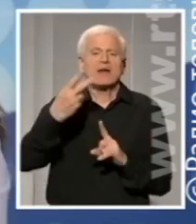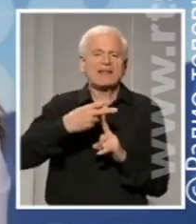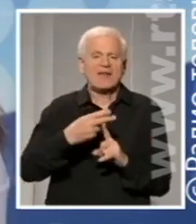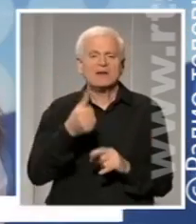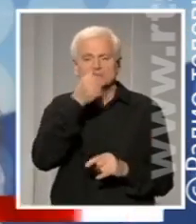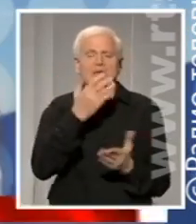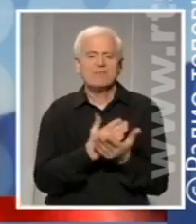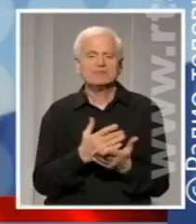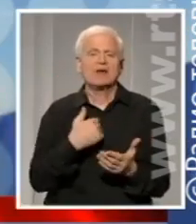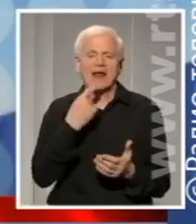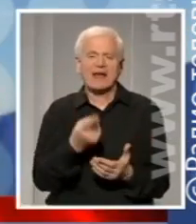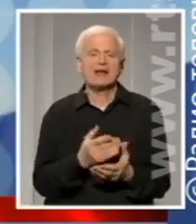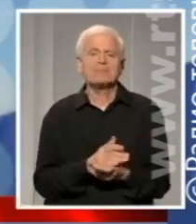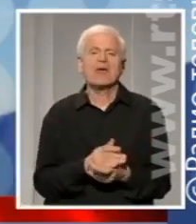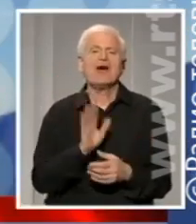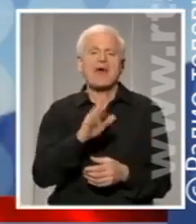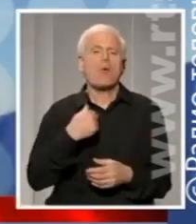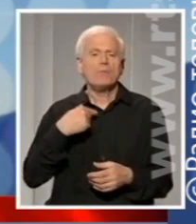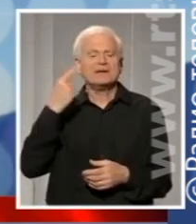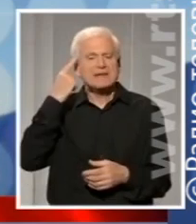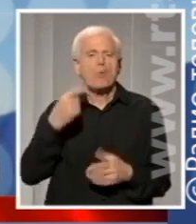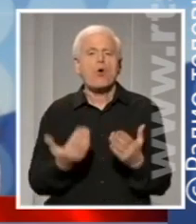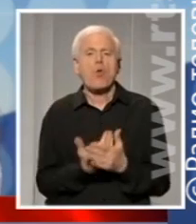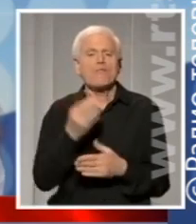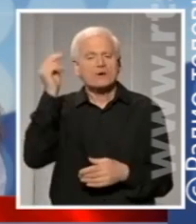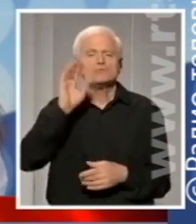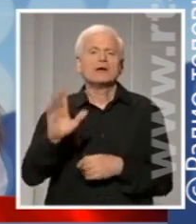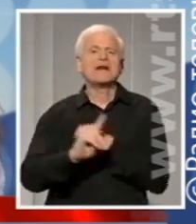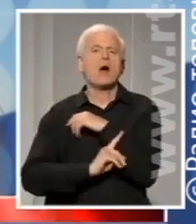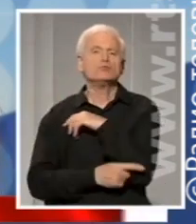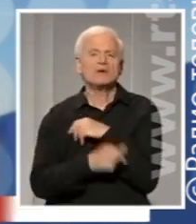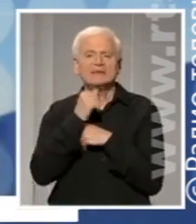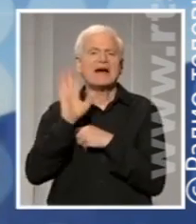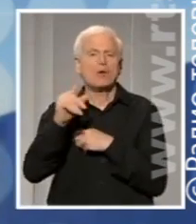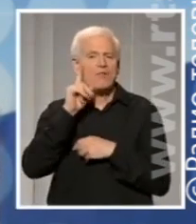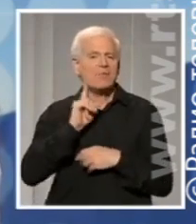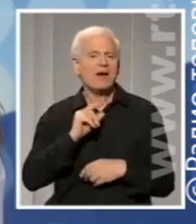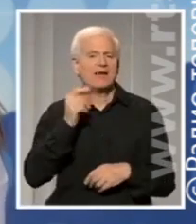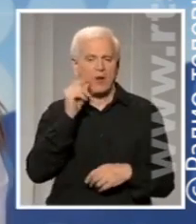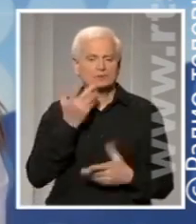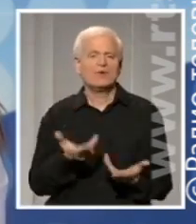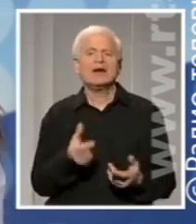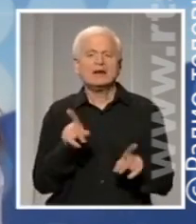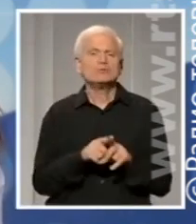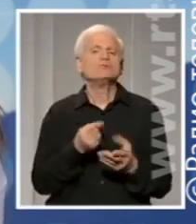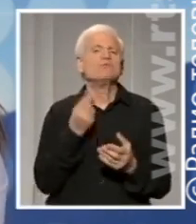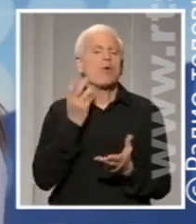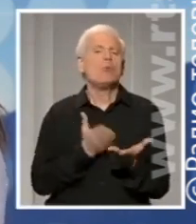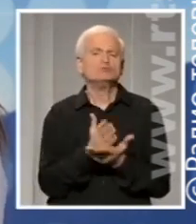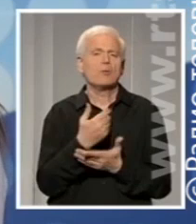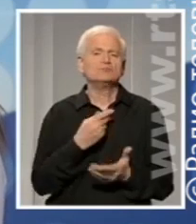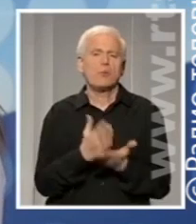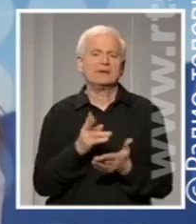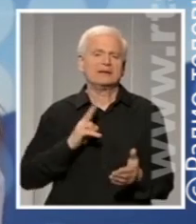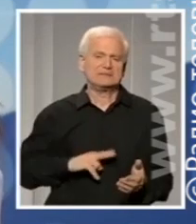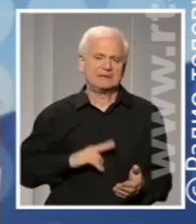već napomenuli. Tako je, mi znamo ovo novo iskustvo i za učenike, a i za roditelje. Tako da, u svakom slučaju, bit ćemo strpljivi. Dakle,